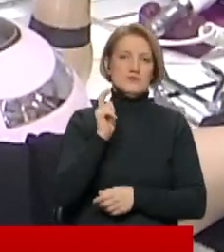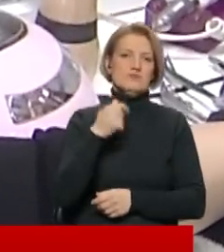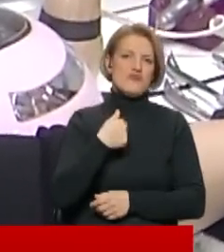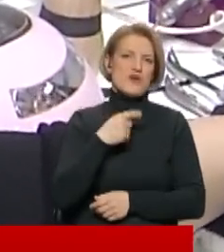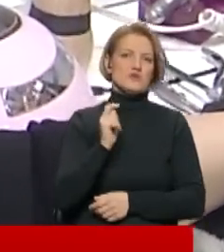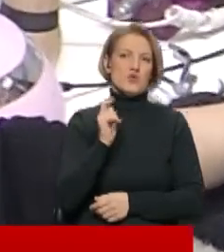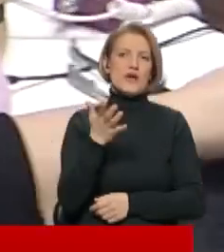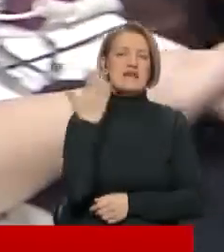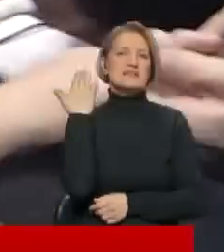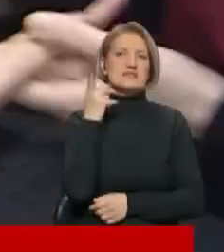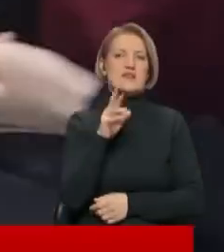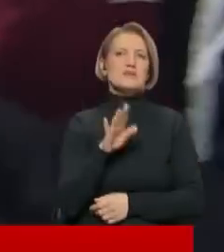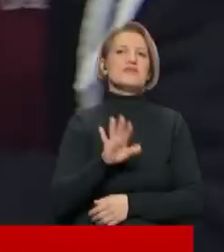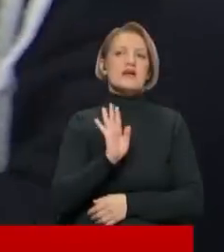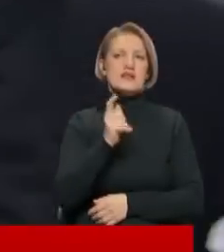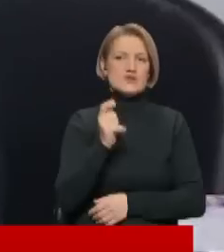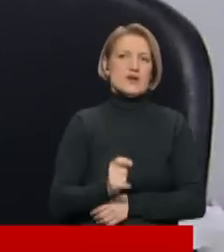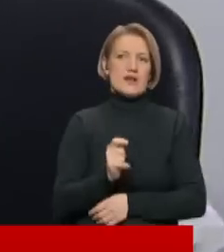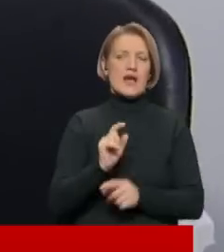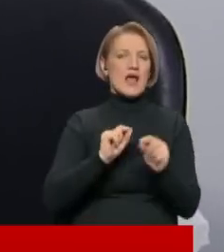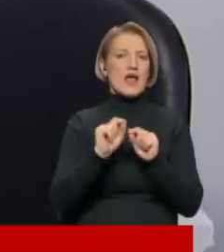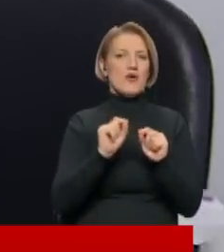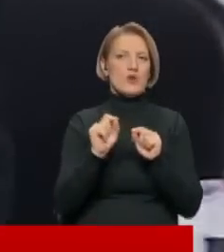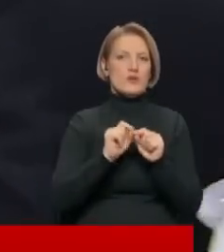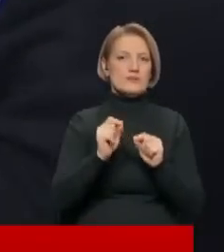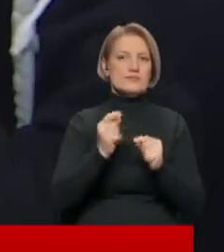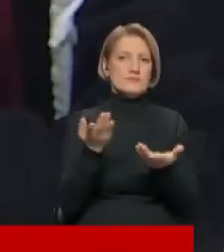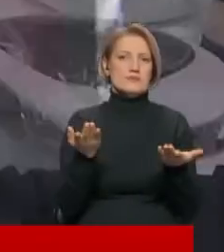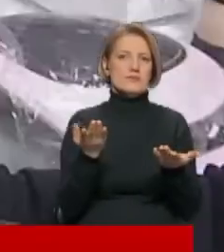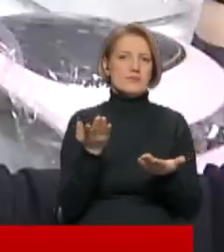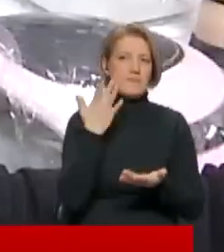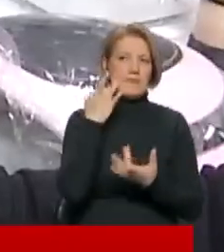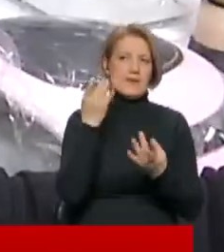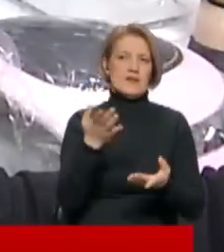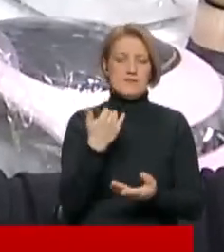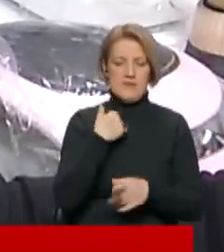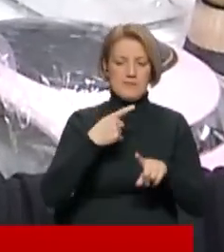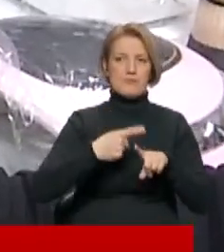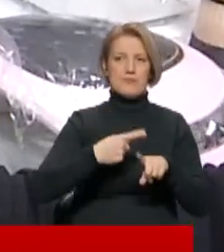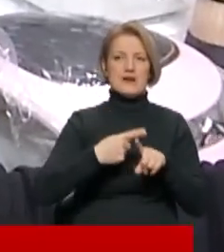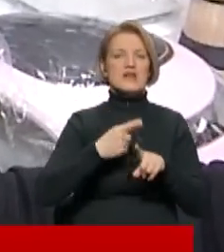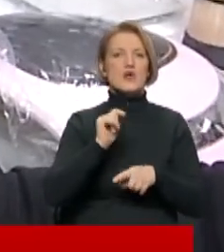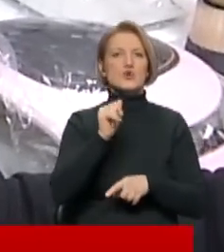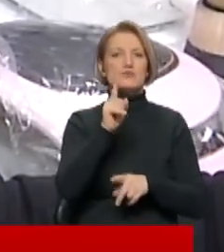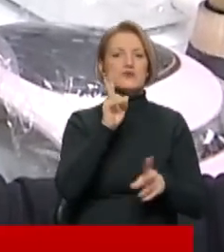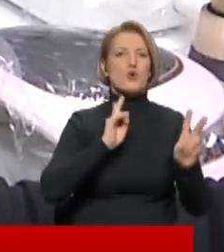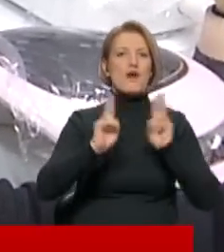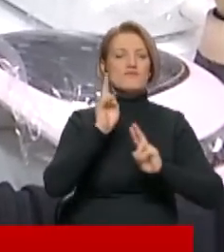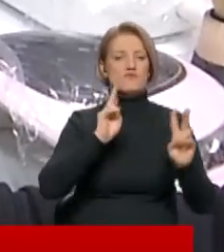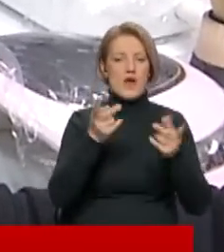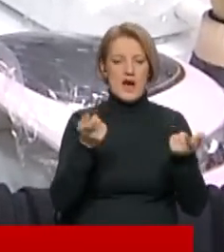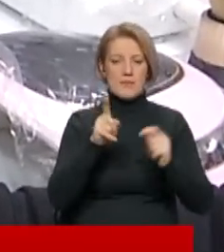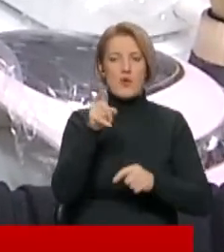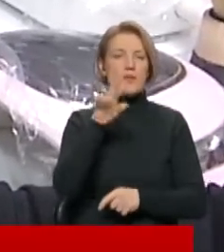Çünkü artık eskisi gibi değil şartlar ekonomi zaten Malum ben pazar günü bir kuaförün kapanmasının